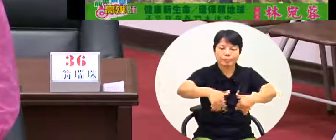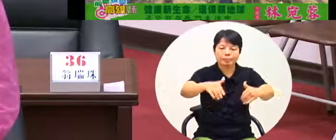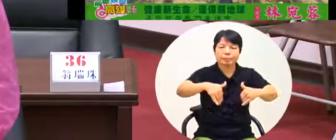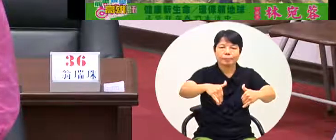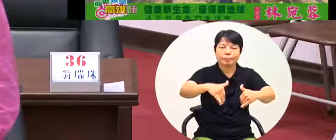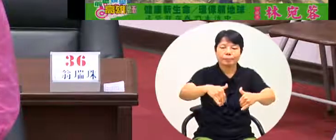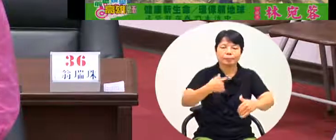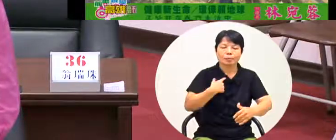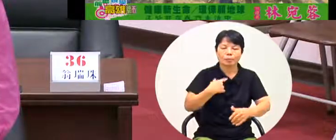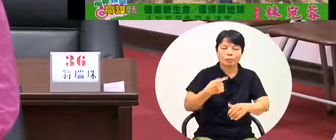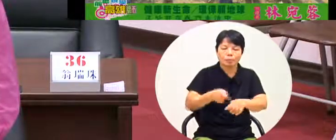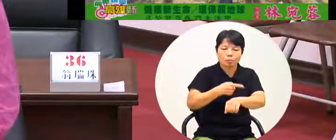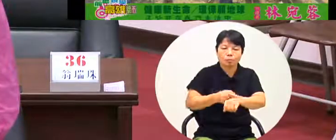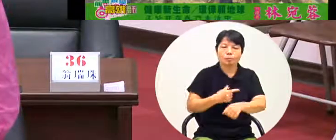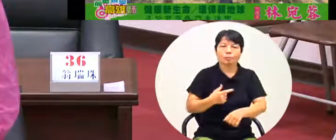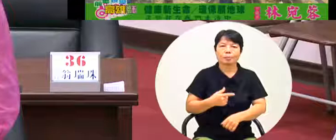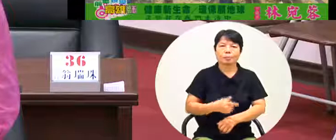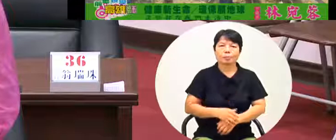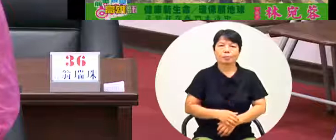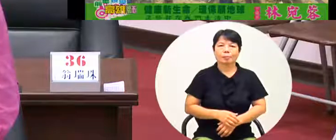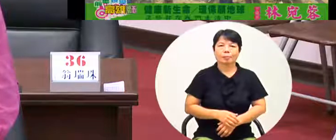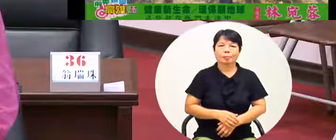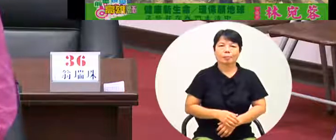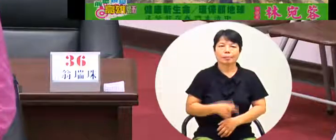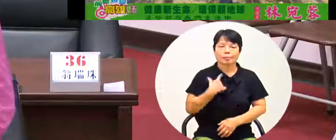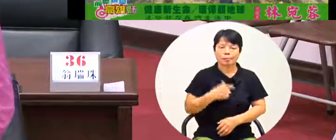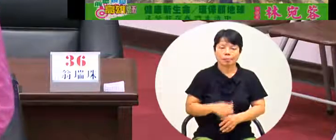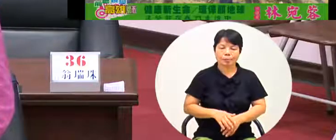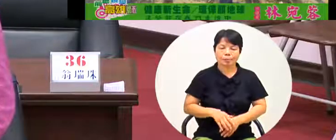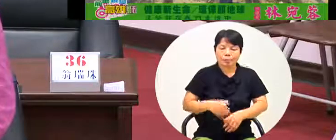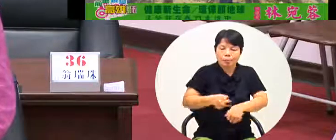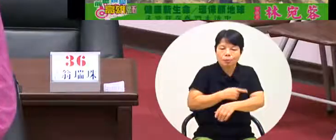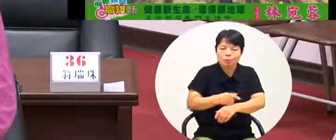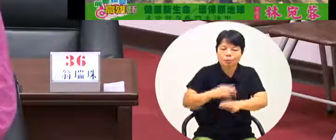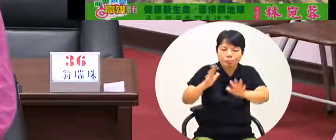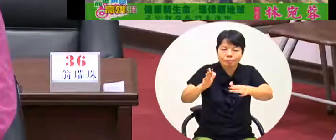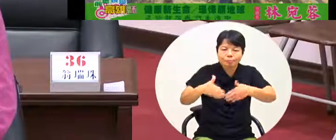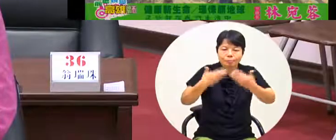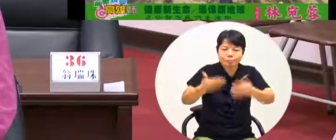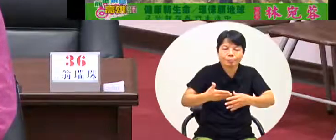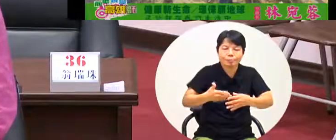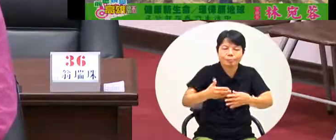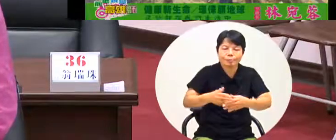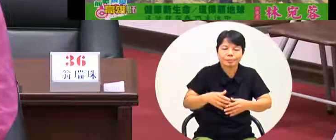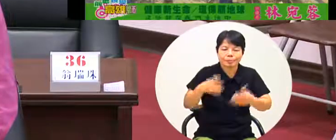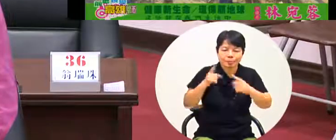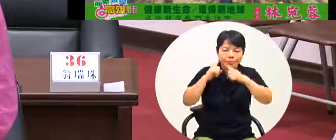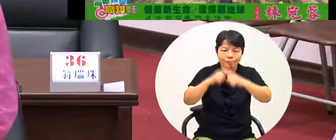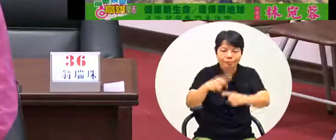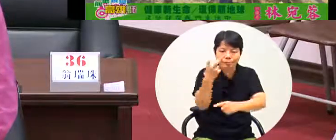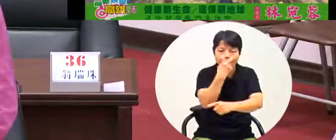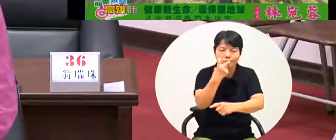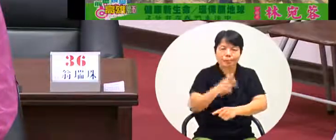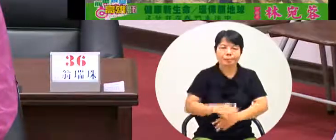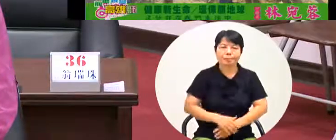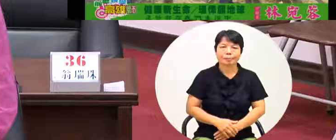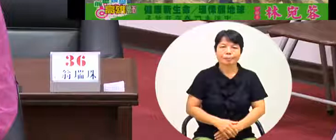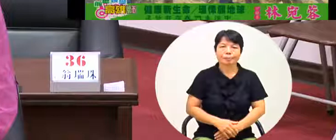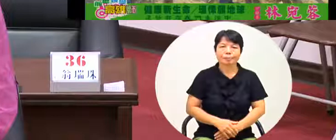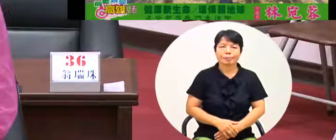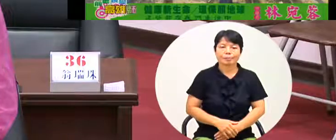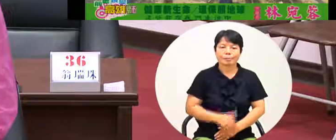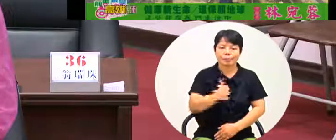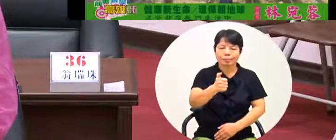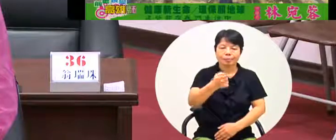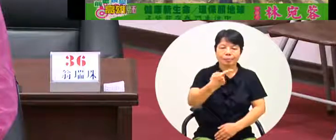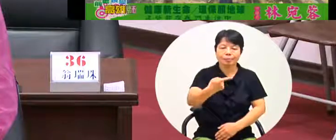有春天哈的开始会勘，但这个51期从化区路